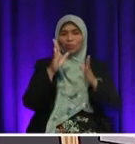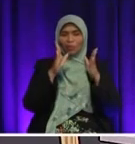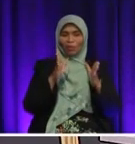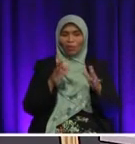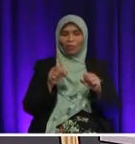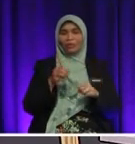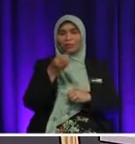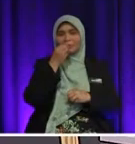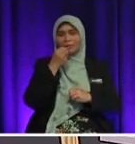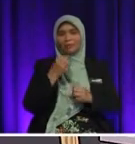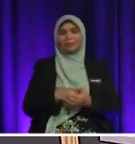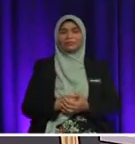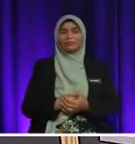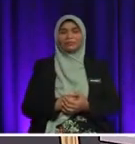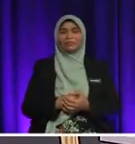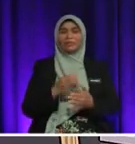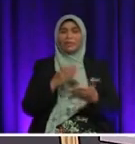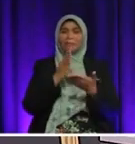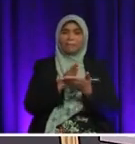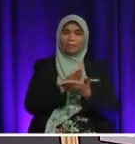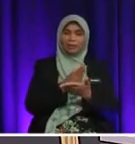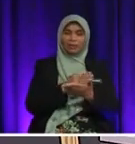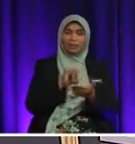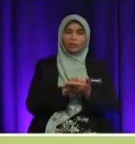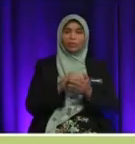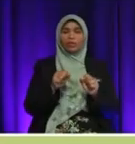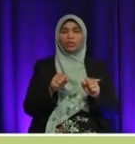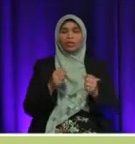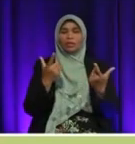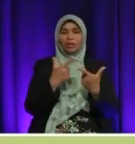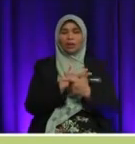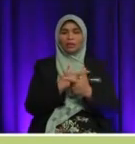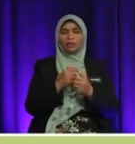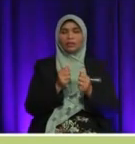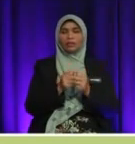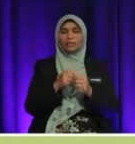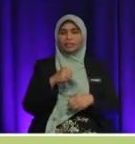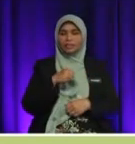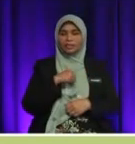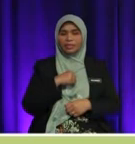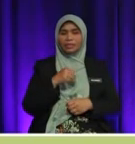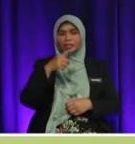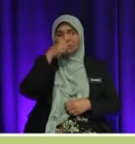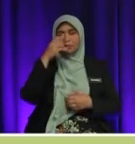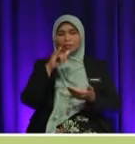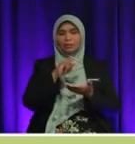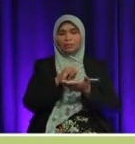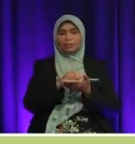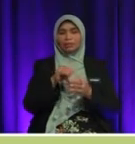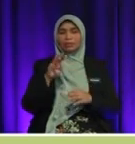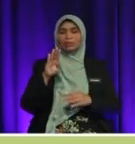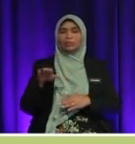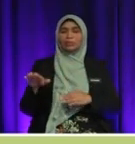Dan seterusnya, parang putih boleh mengerat sendiri barang dan boleh melawan musuh dengan sendirinya. Mm-hmm. Jadi, sebab itulah budak miskin bersetuju